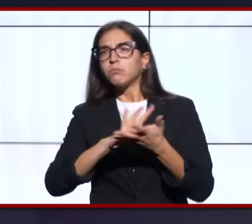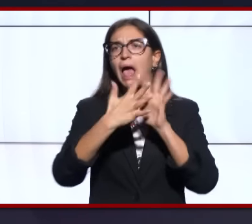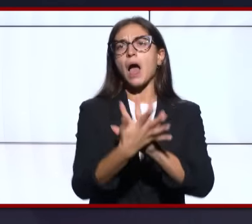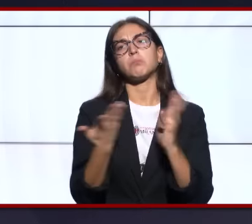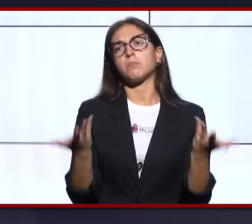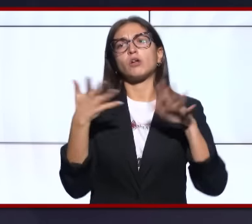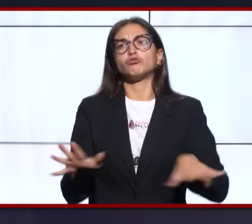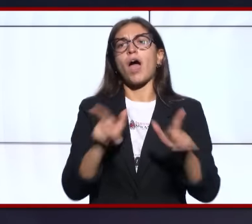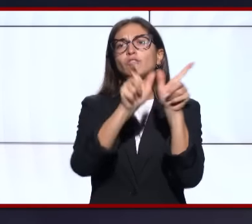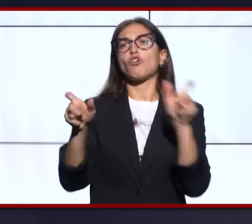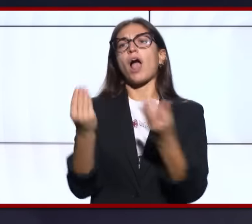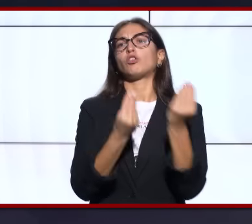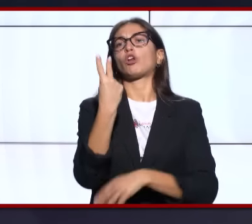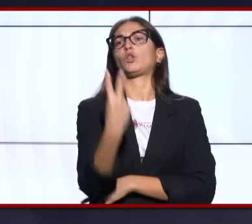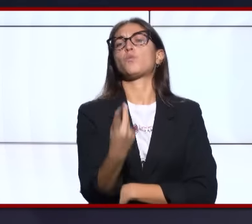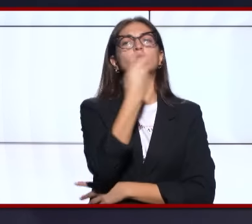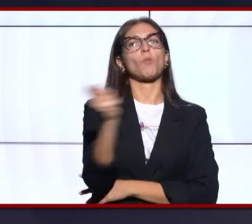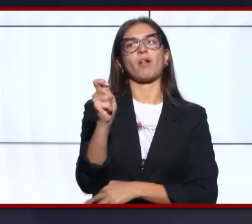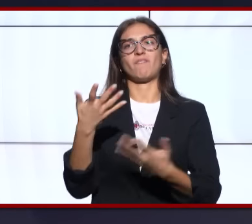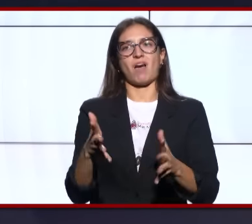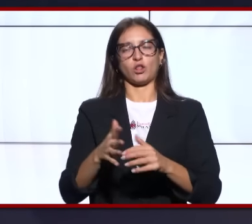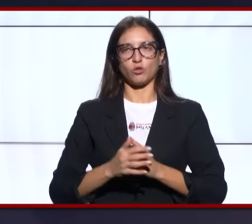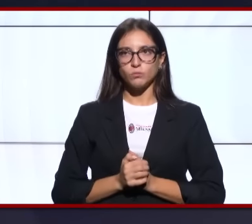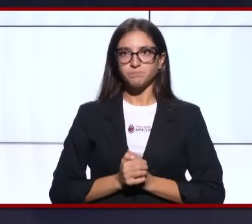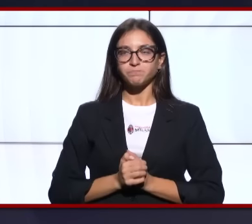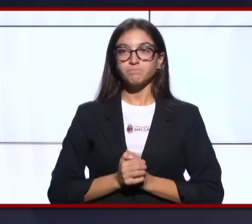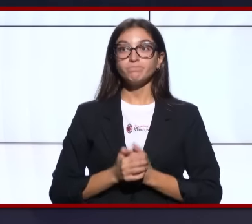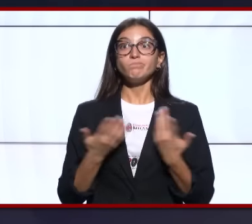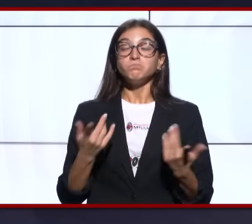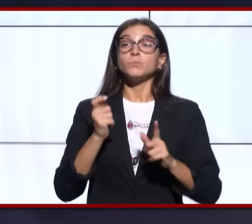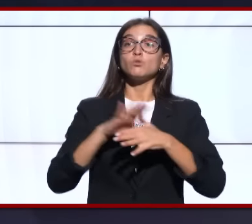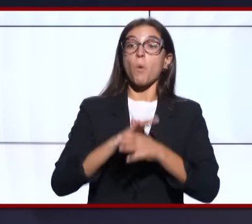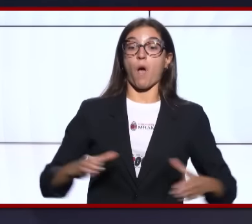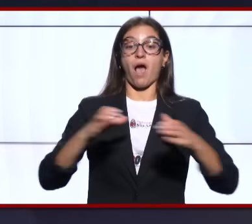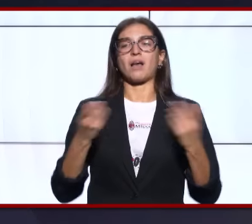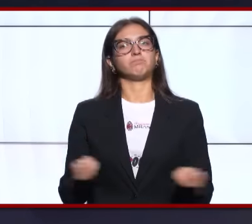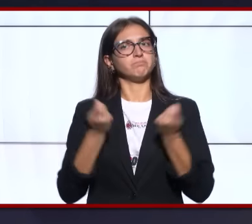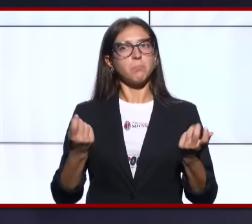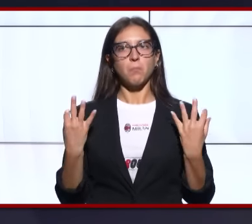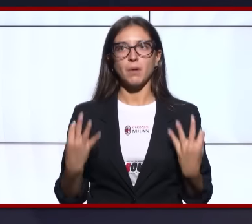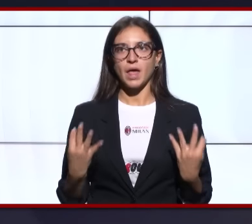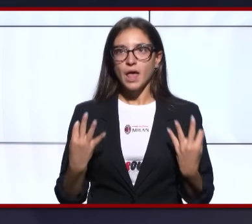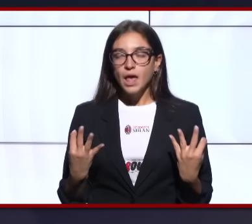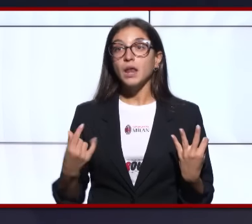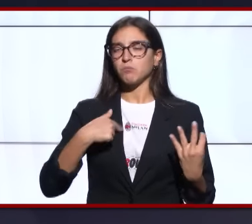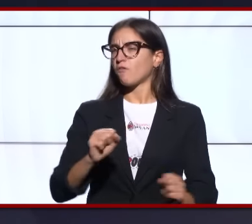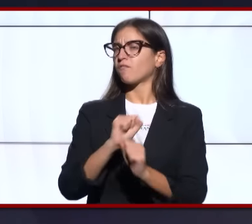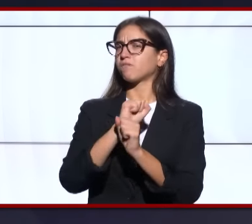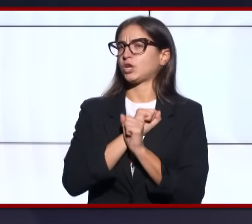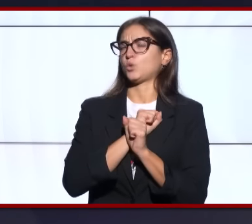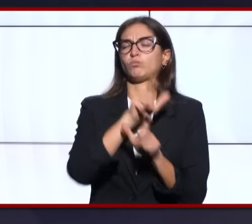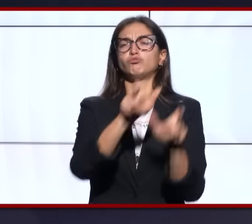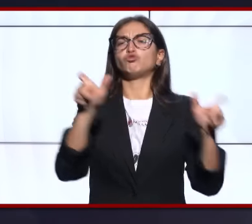giocatori squalificato dopo la squadra ha allenato bene io ho fiducia in tutti